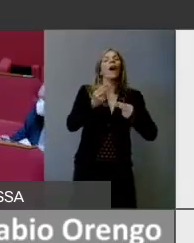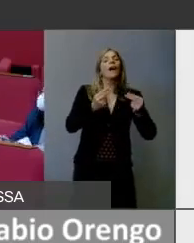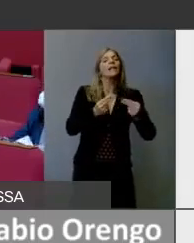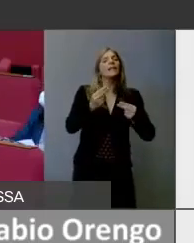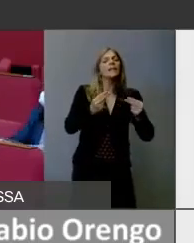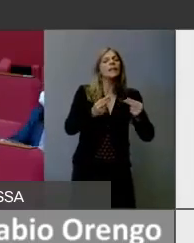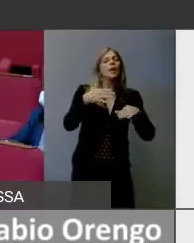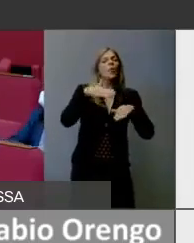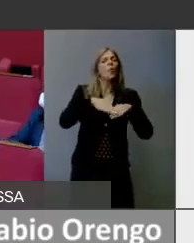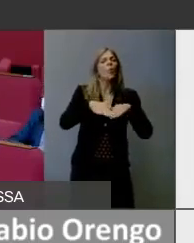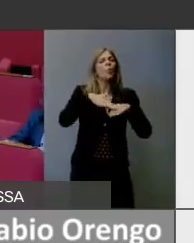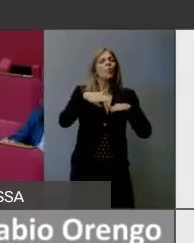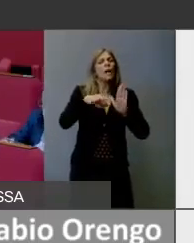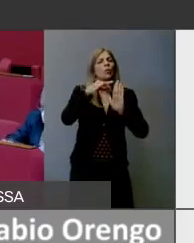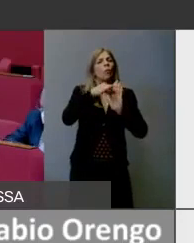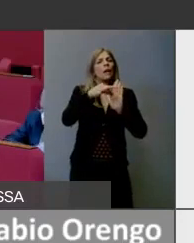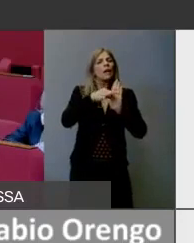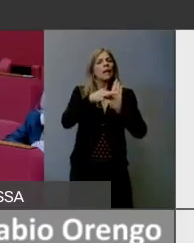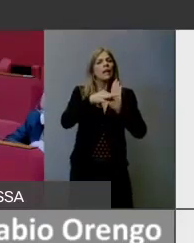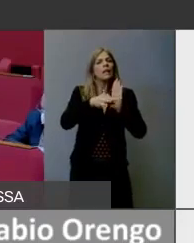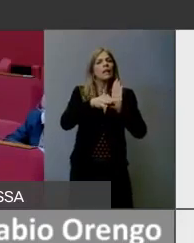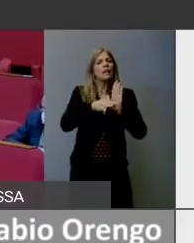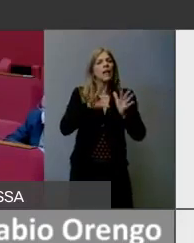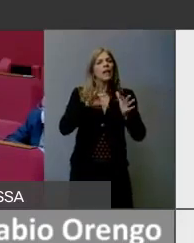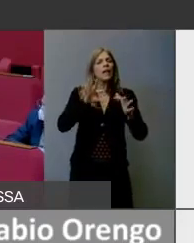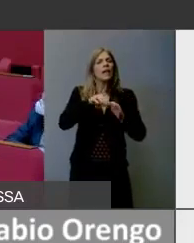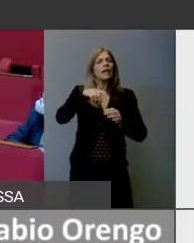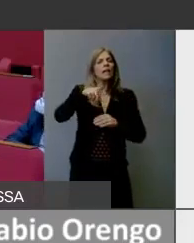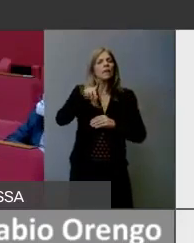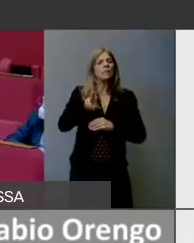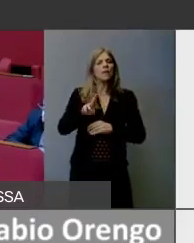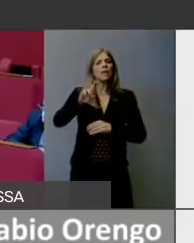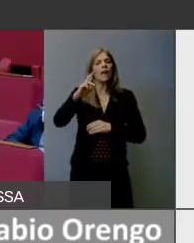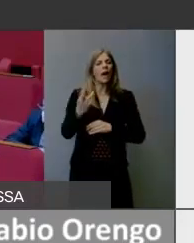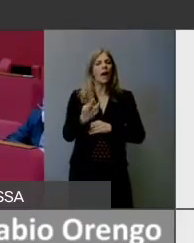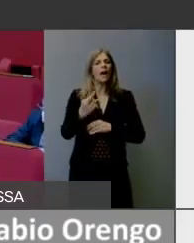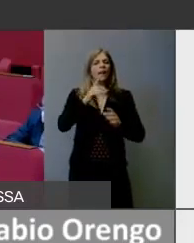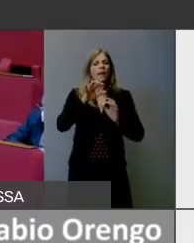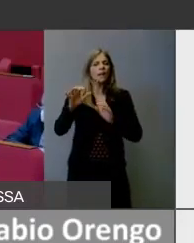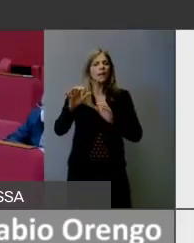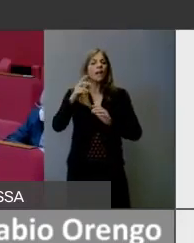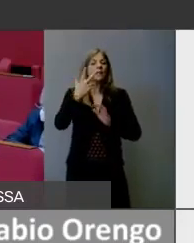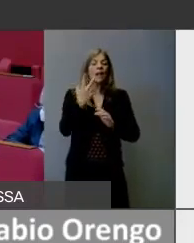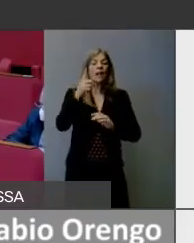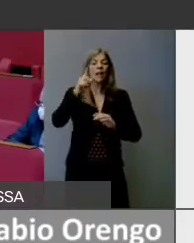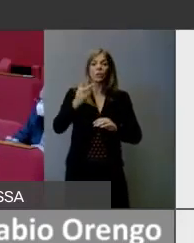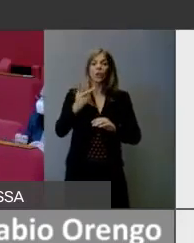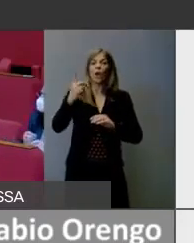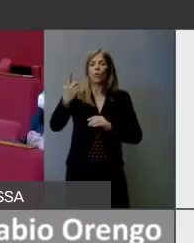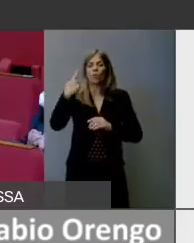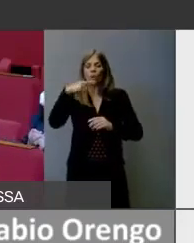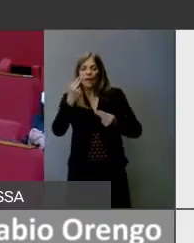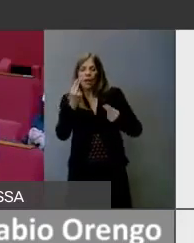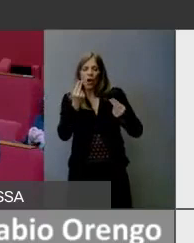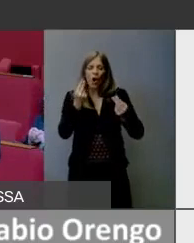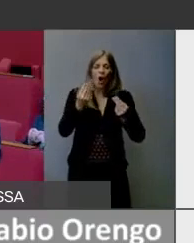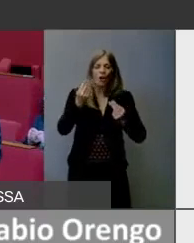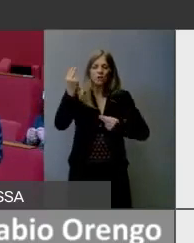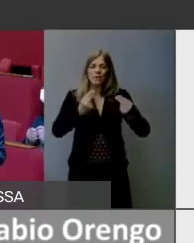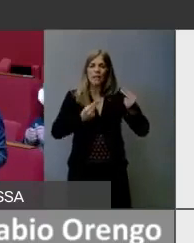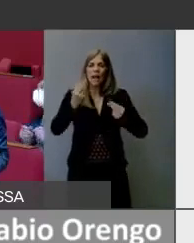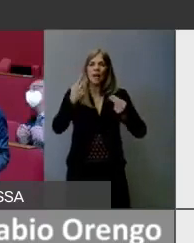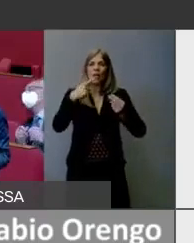utilizzando i criteri di cui al DPR 327/2001 al fine di quantificare i costi presunti per le espropriazioni